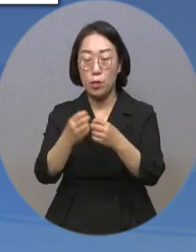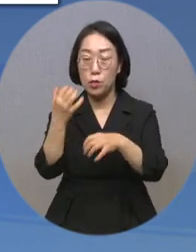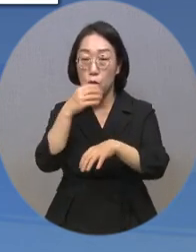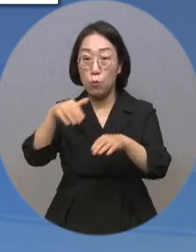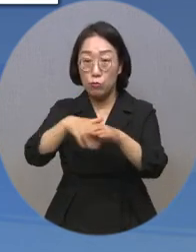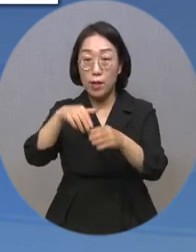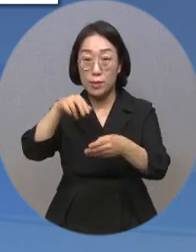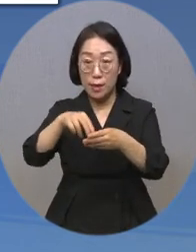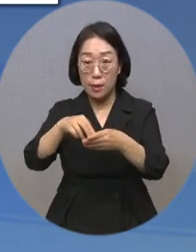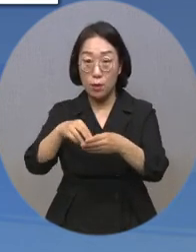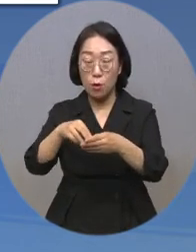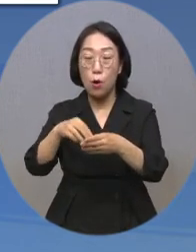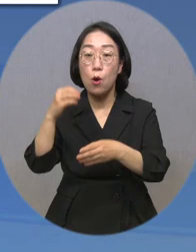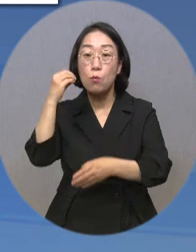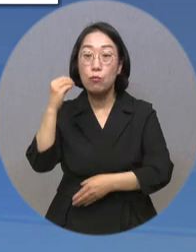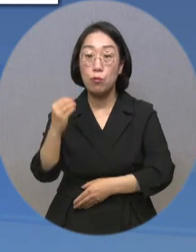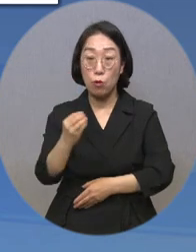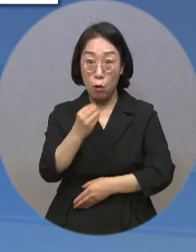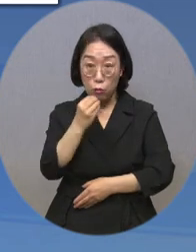한국청소년성문화센터 협의회 블로그와